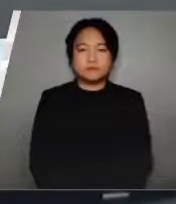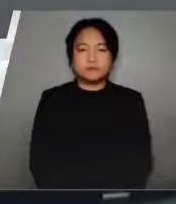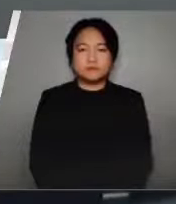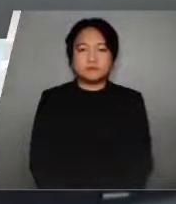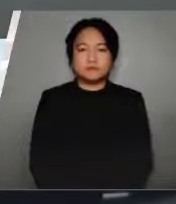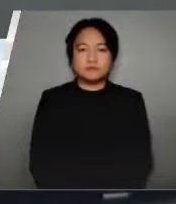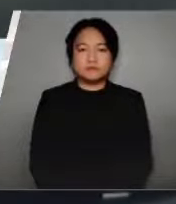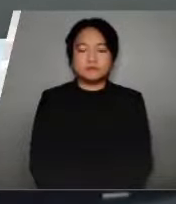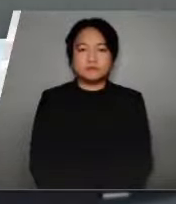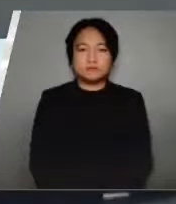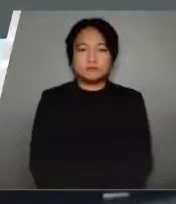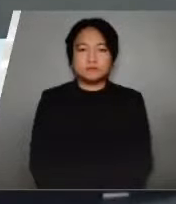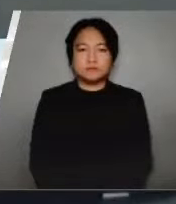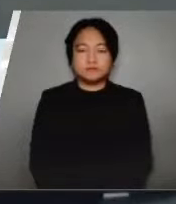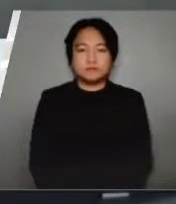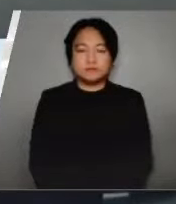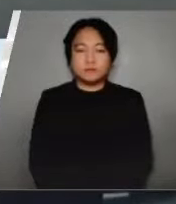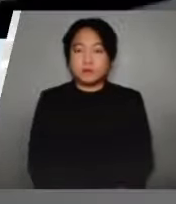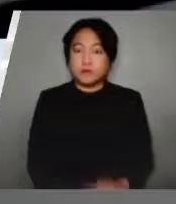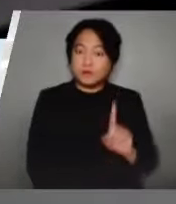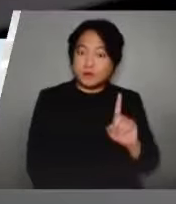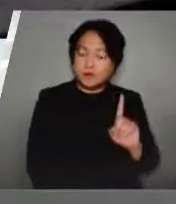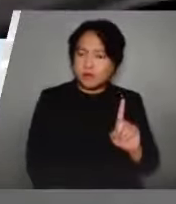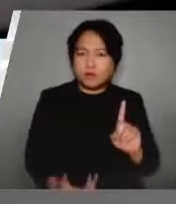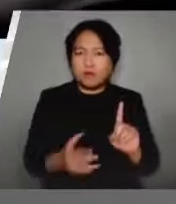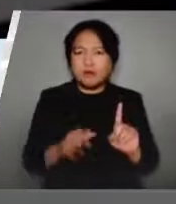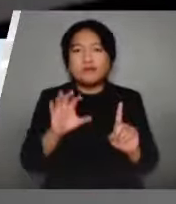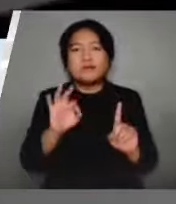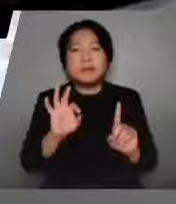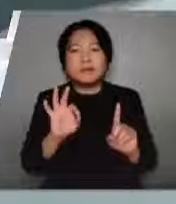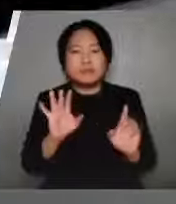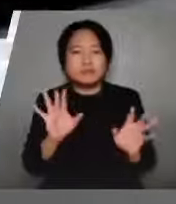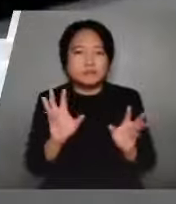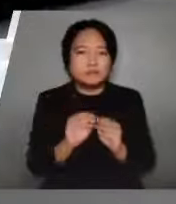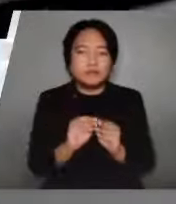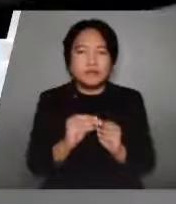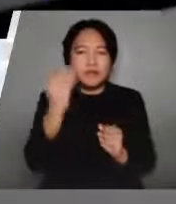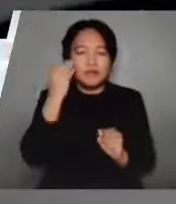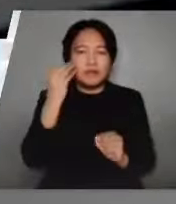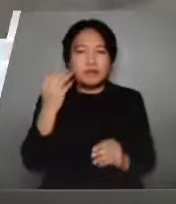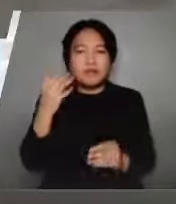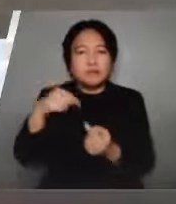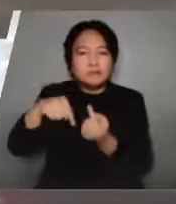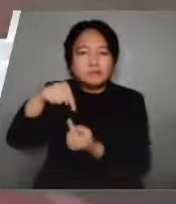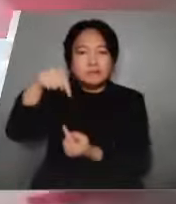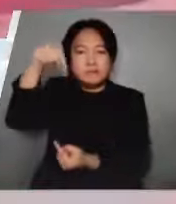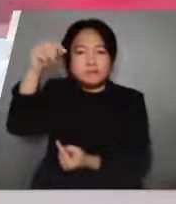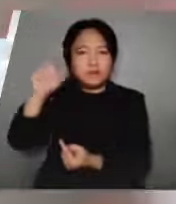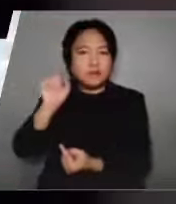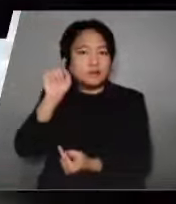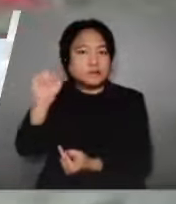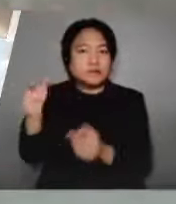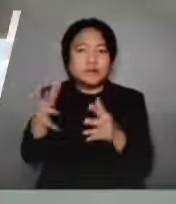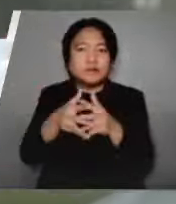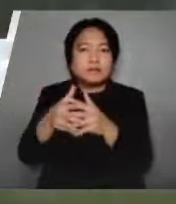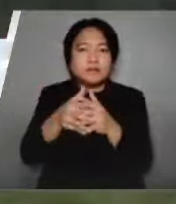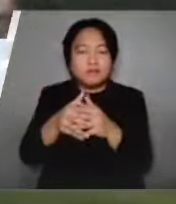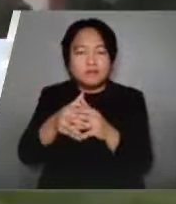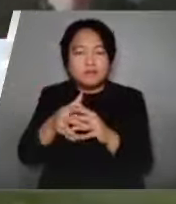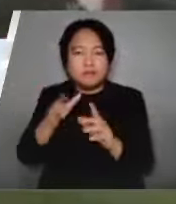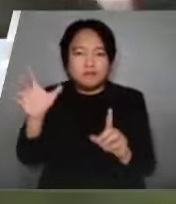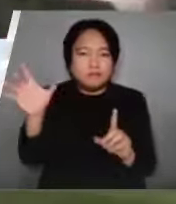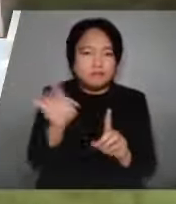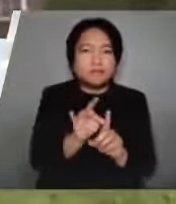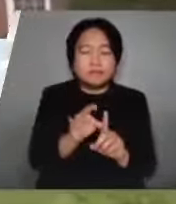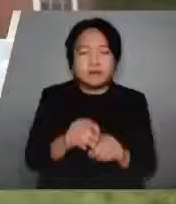Hindi lang isa kundi mahigit siyam ang napaulat na buhawing tumama sa Maryland State sa Amerika. At kabilang buhawing ito na nasaksihan ng